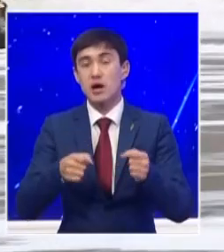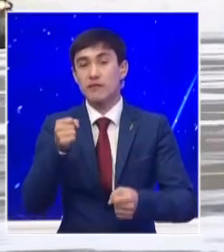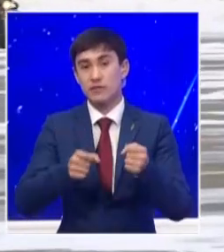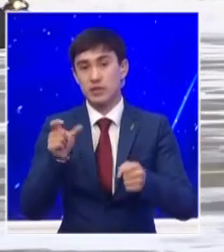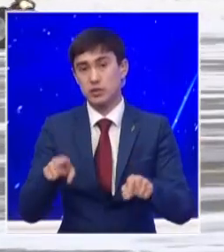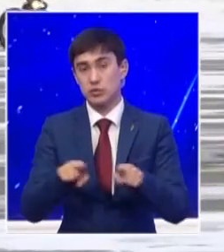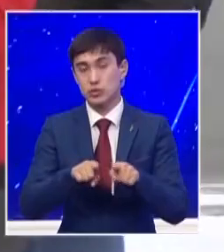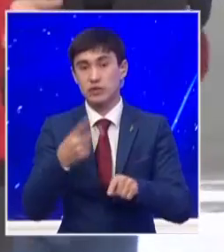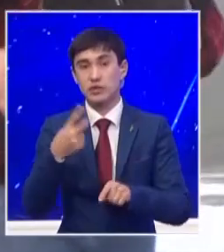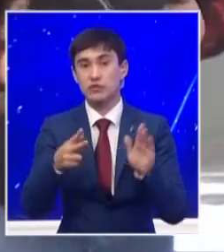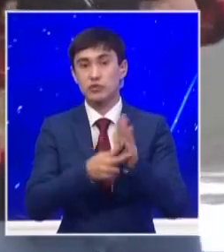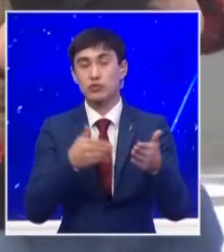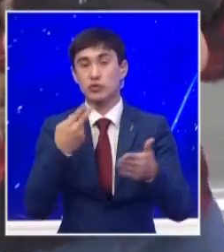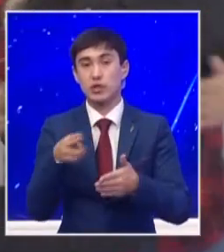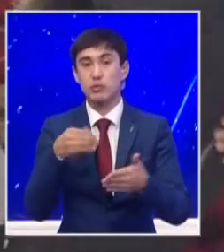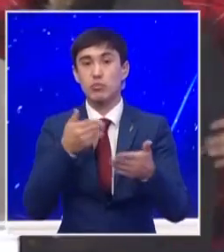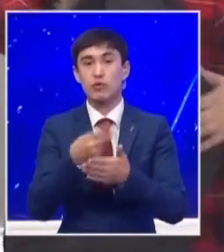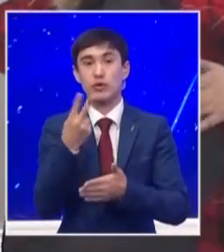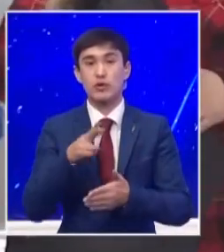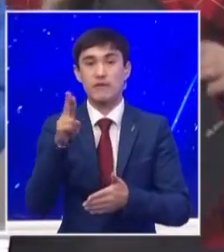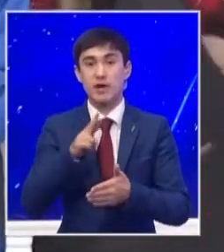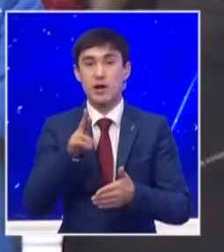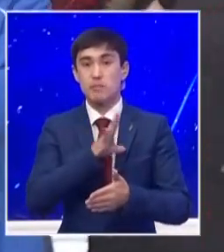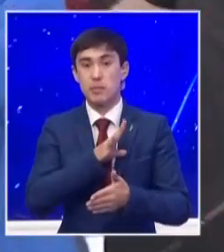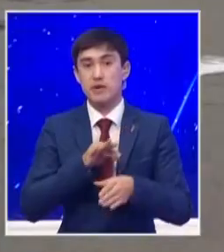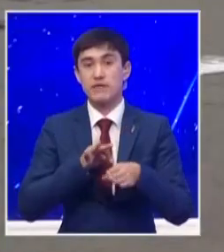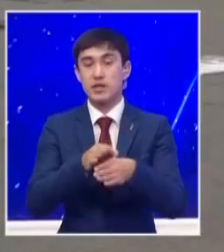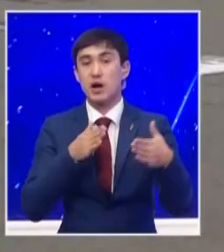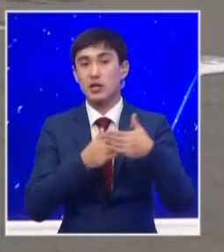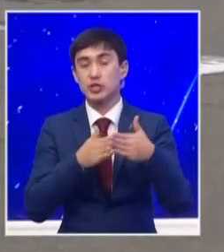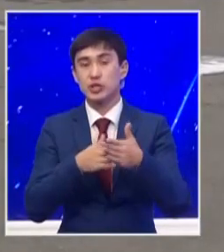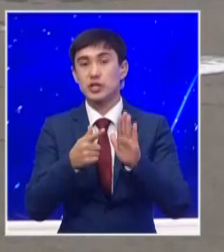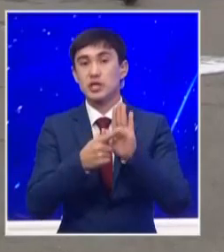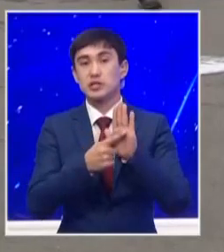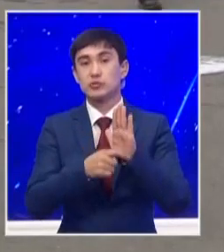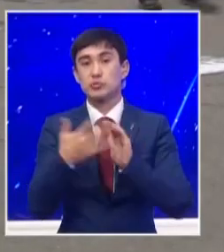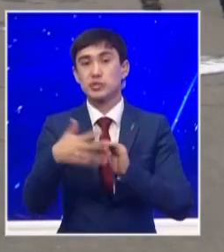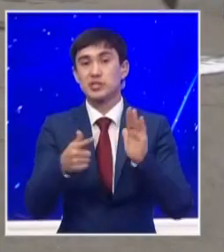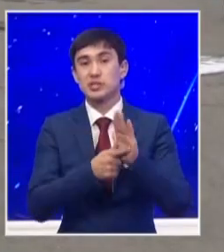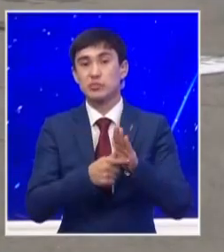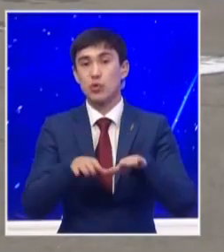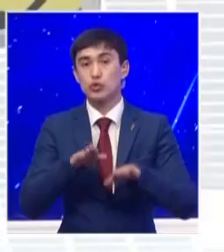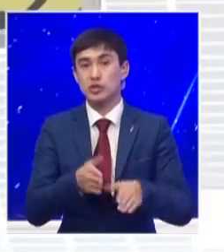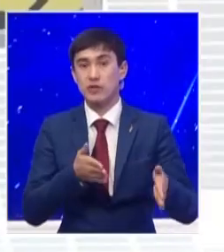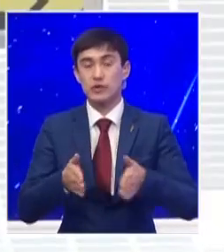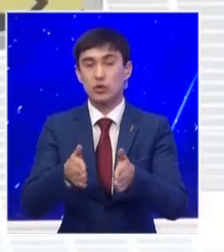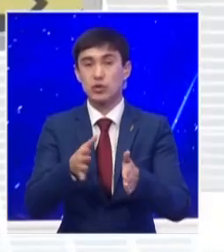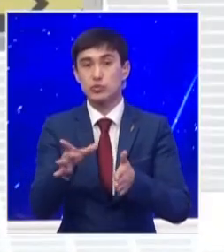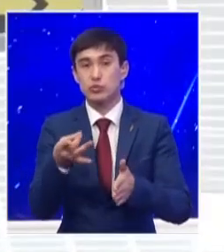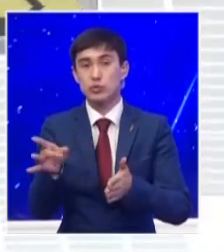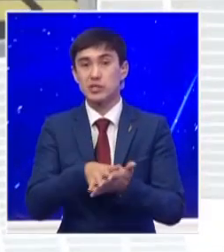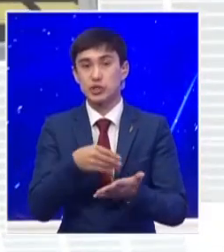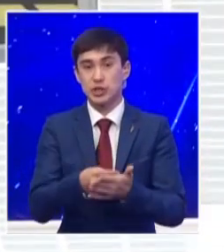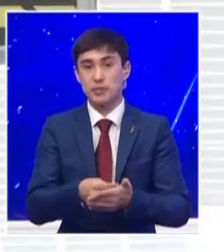автовладельцы с 28 декабря по 2 января были введены ограничения на 57 участках автодорог